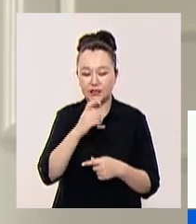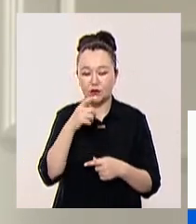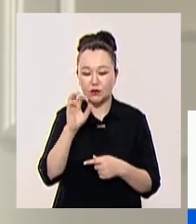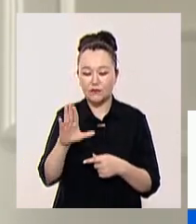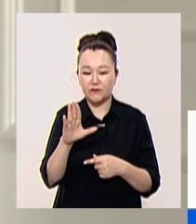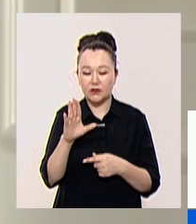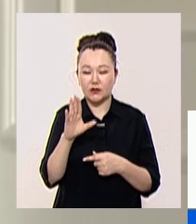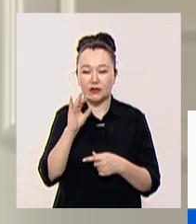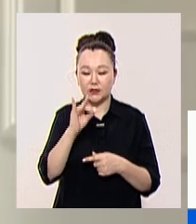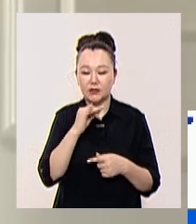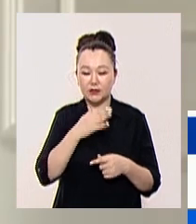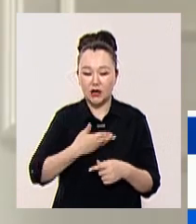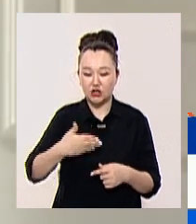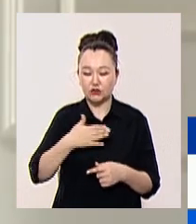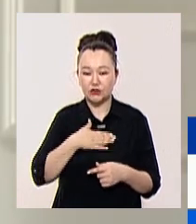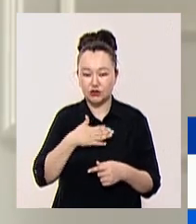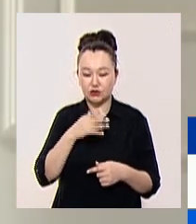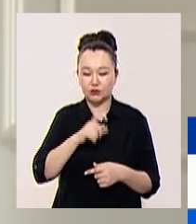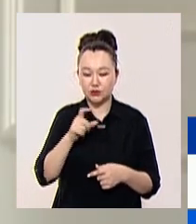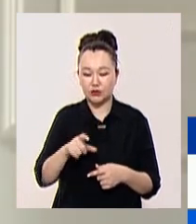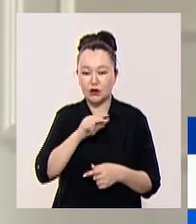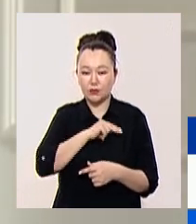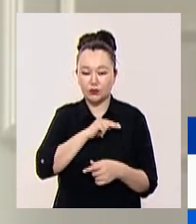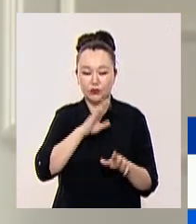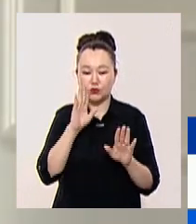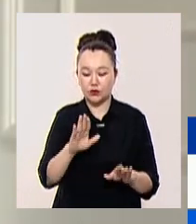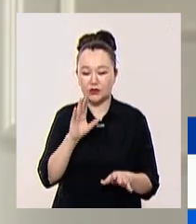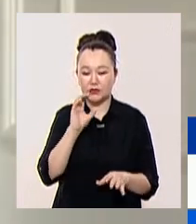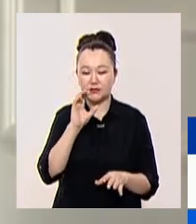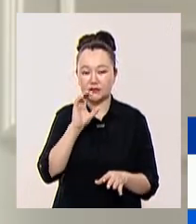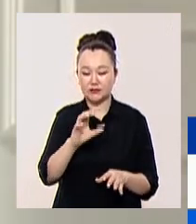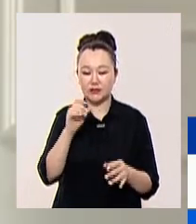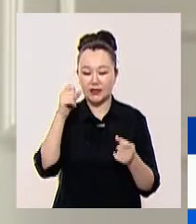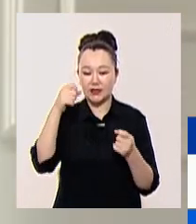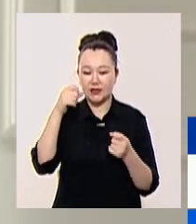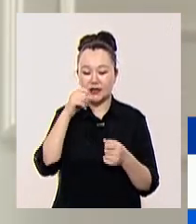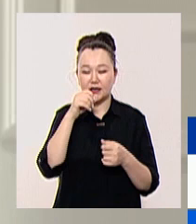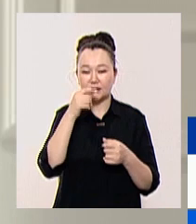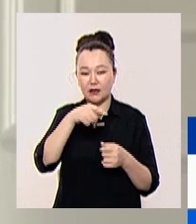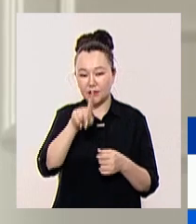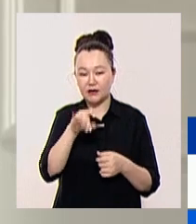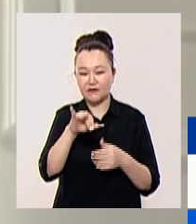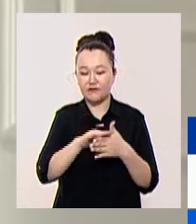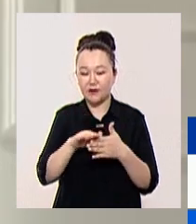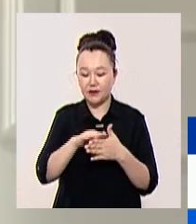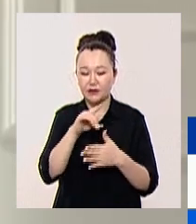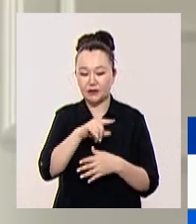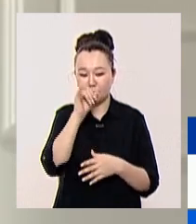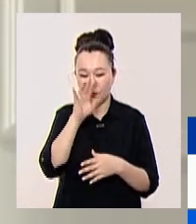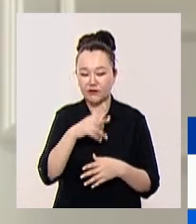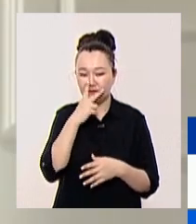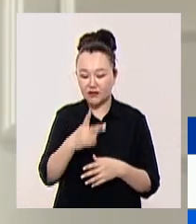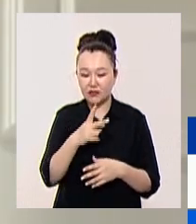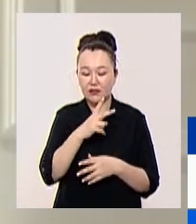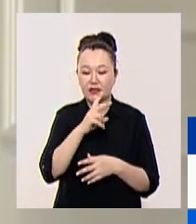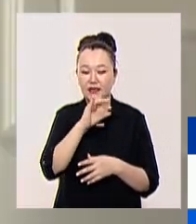И наши операторы, наши модераторы работают только с ID-номерами и с фамилией. То есть они не могут видеть там